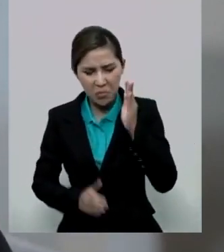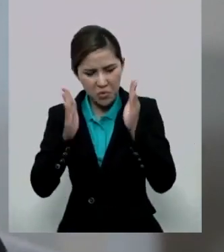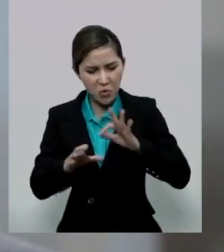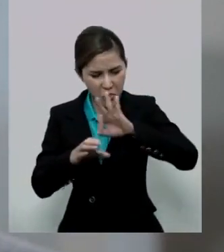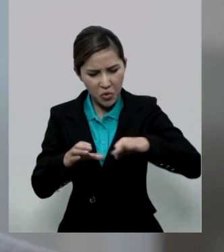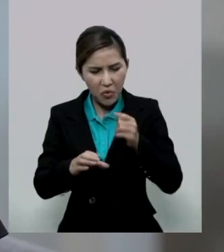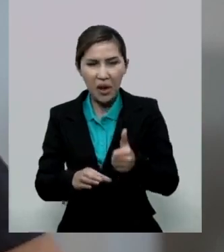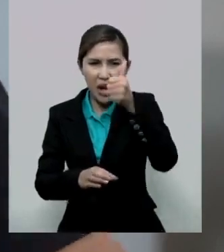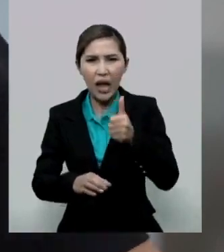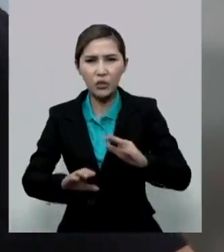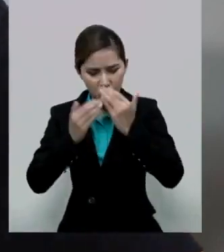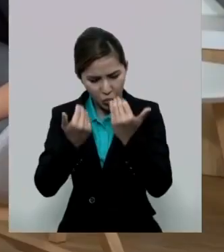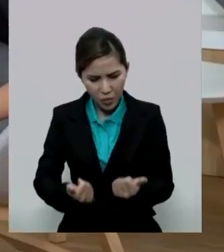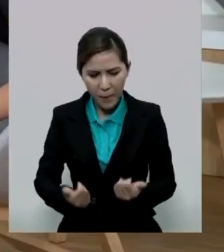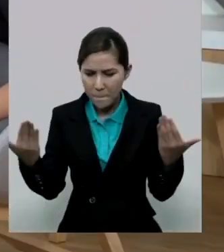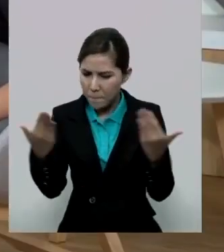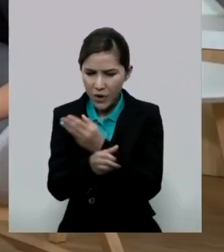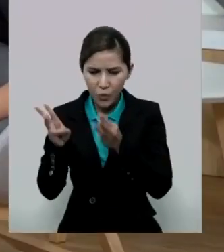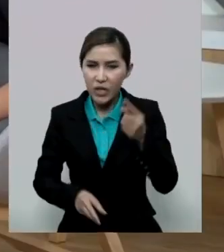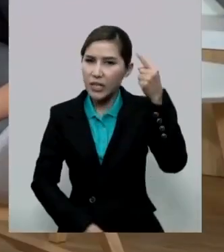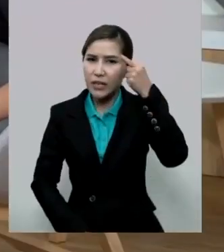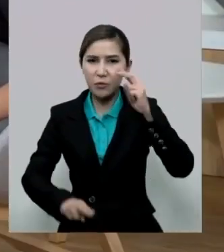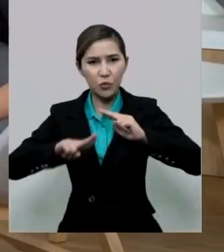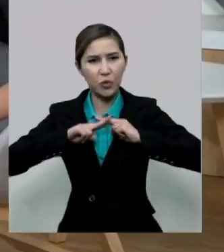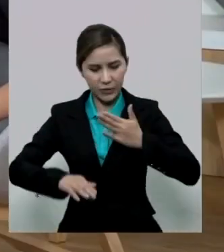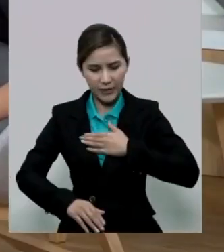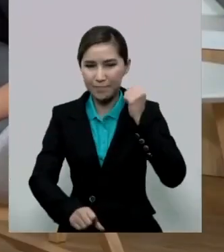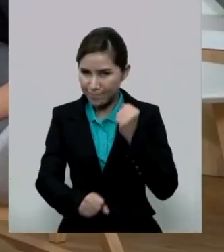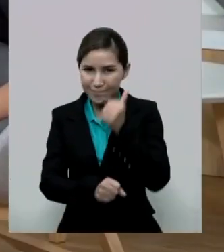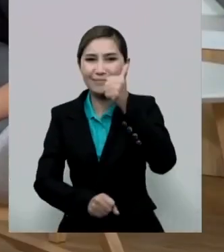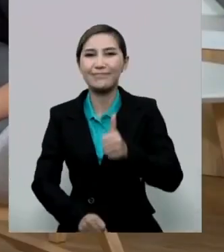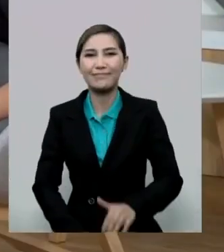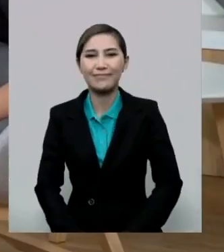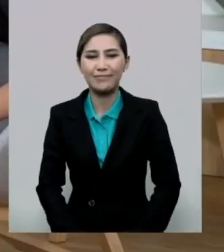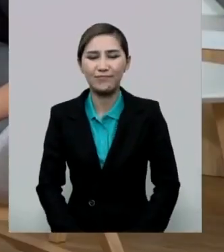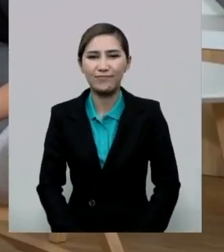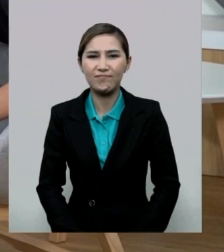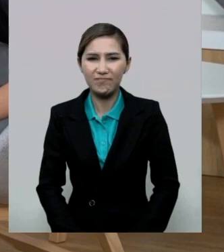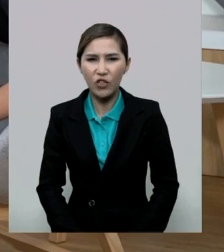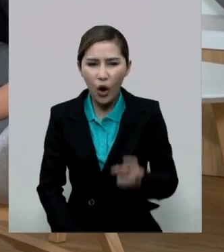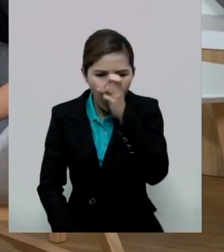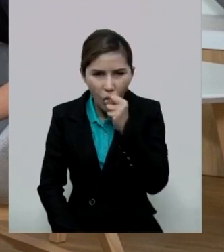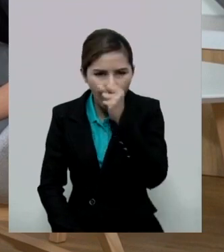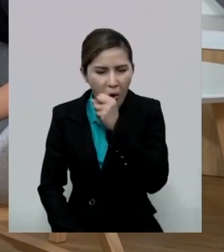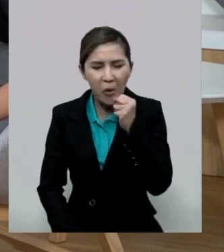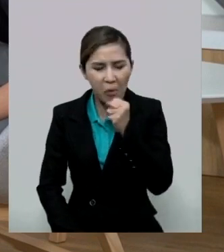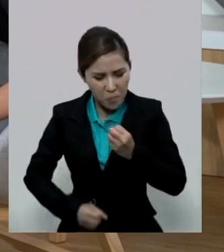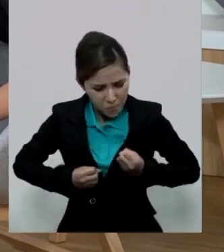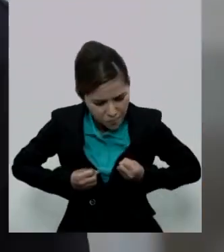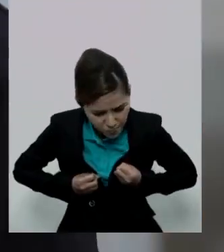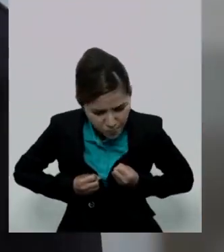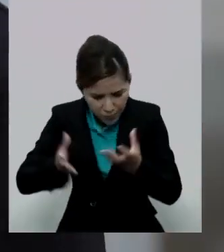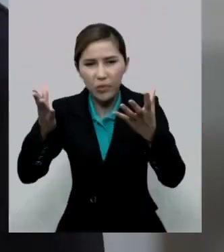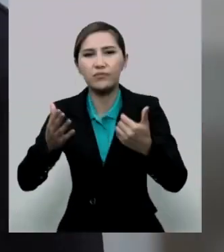ำเป็นบาริสต้าได้ถึงทุกวันนี้ลองเปลี่ยนมายด์เซตตัวเองครับดูว่าฉันสามารถทำได้นะแค่นี้นะครับแล้วก็ลองเดินออกมา